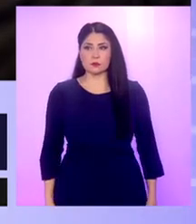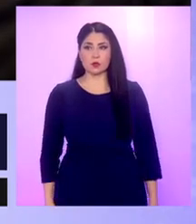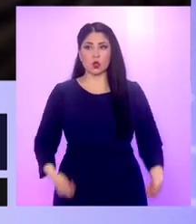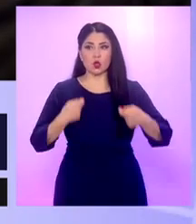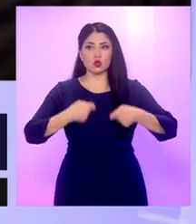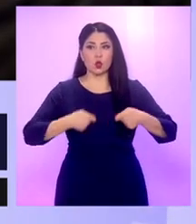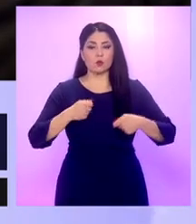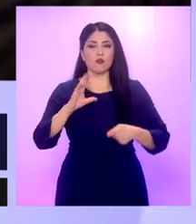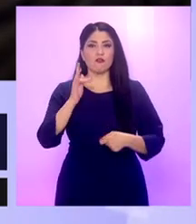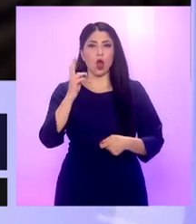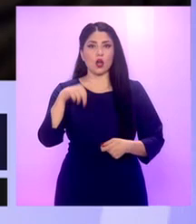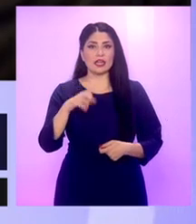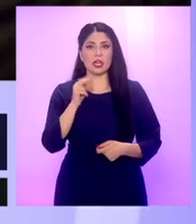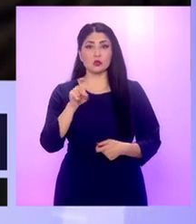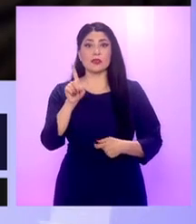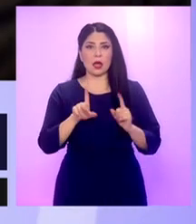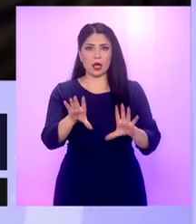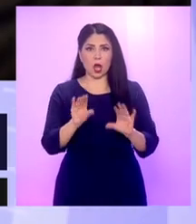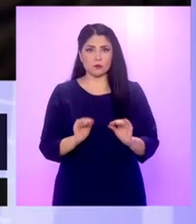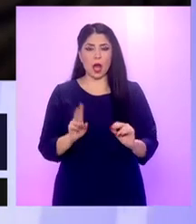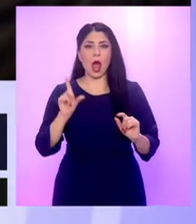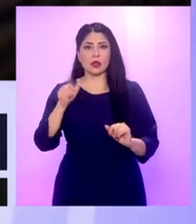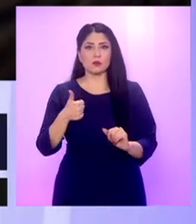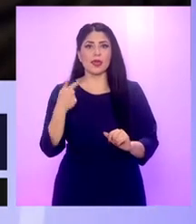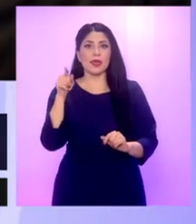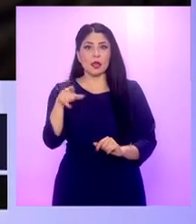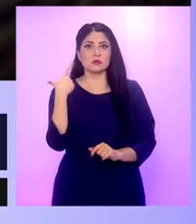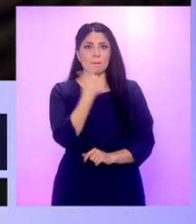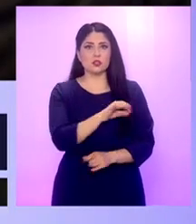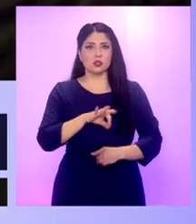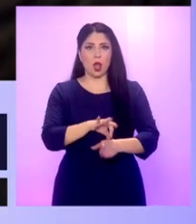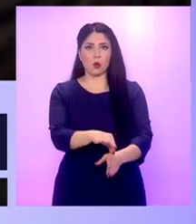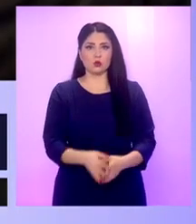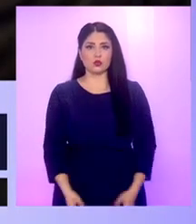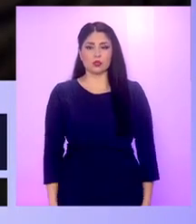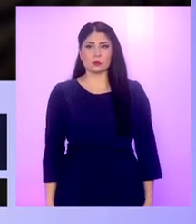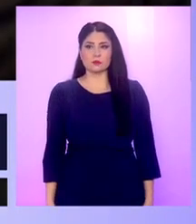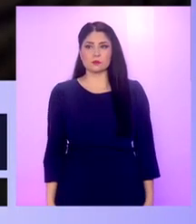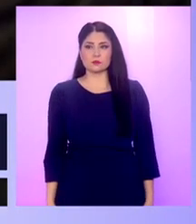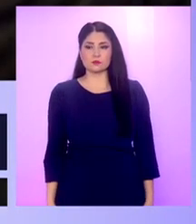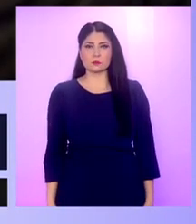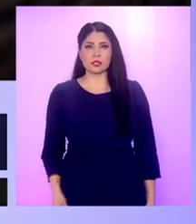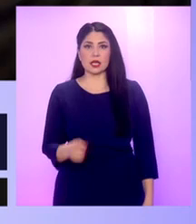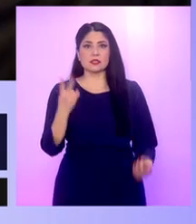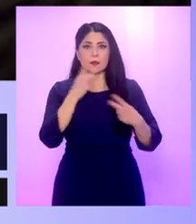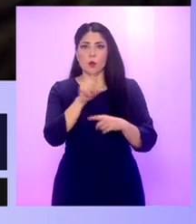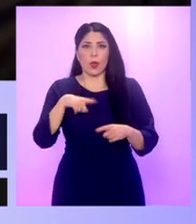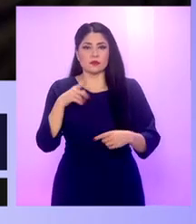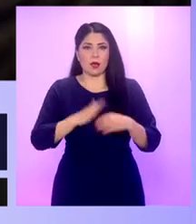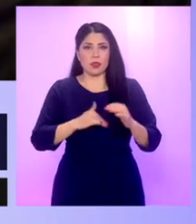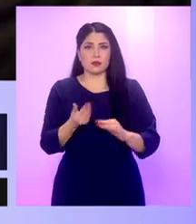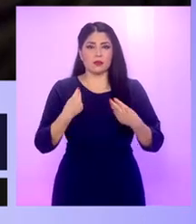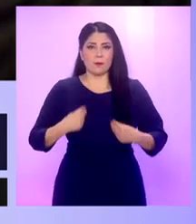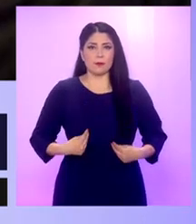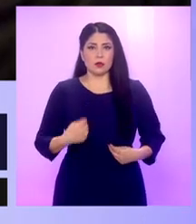Câțu ar trebui să, dacă ar accepta așa ceva, ar trebui să plece el din funcție. Înseamnă că nu e premier. Acolo, din